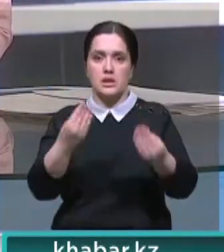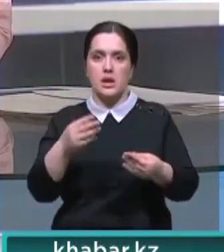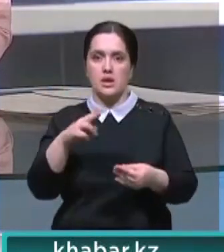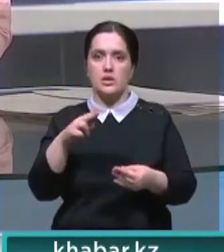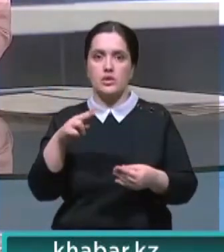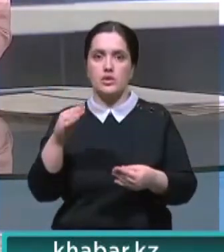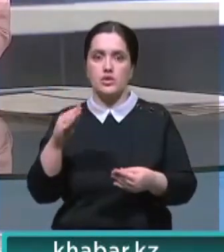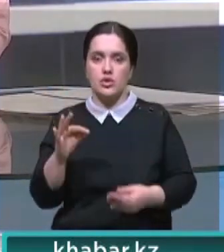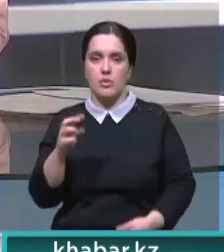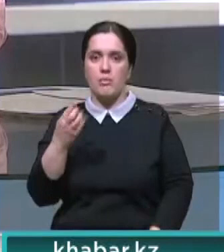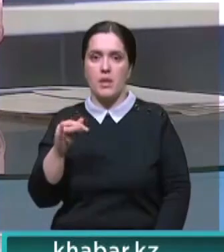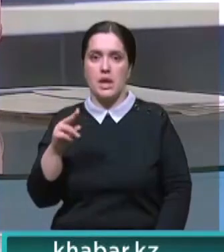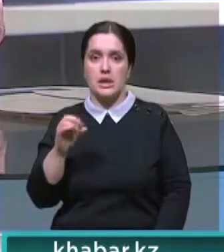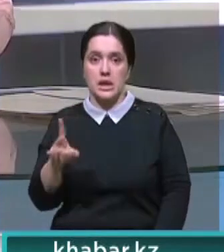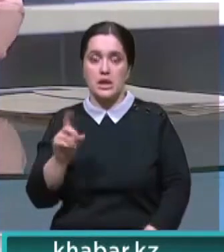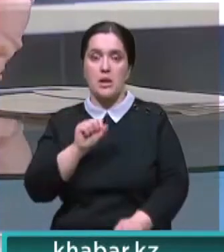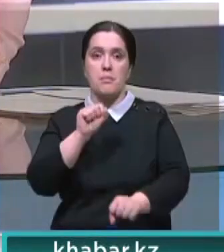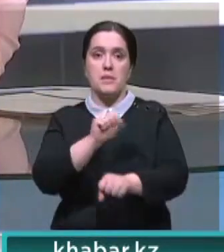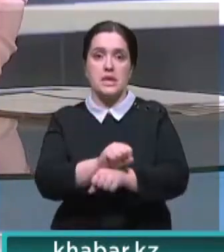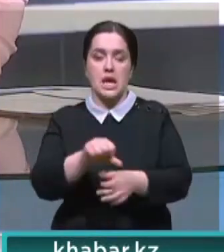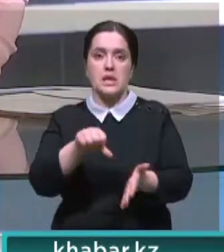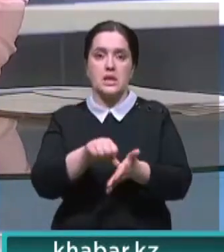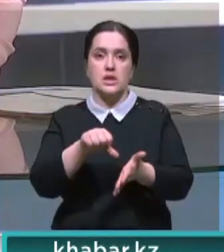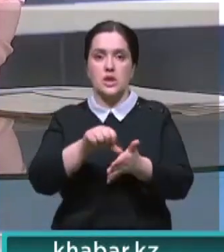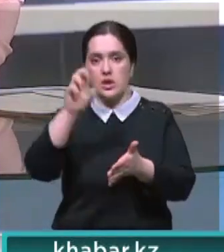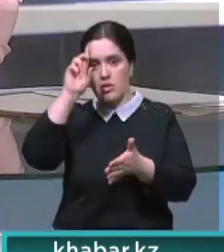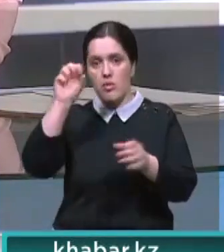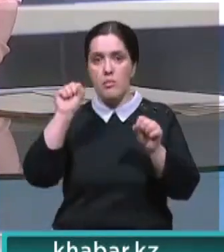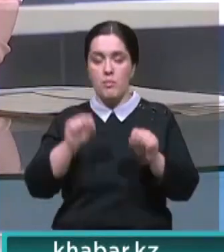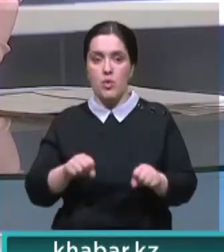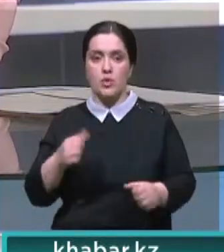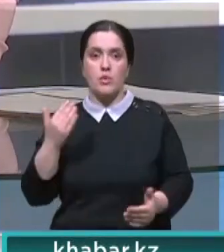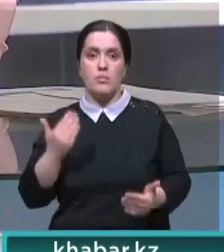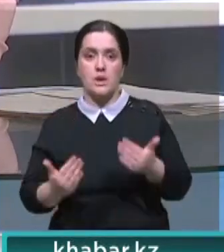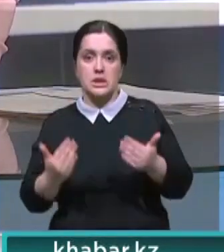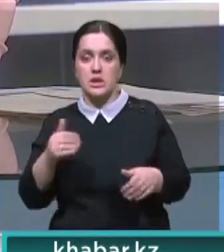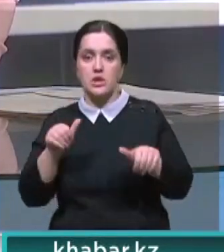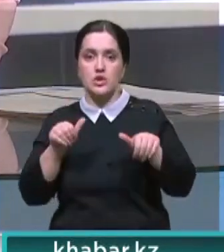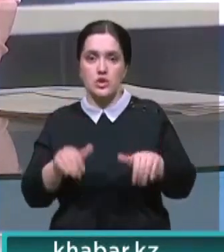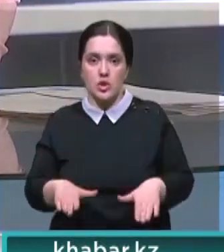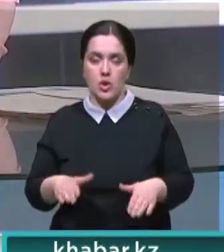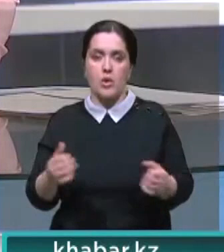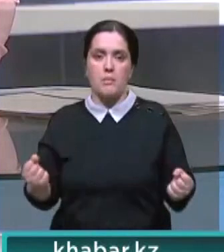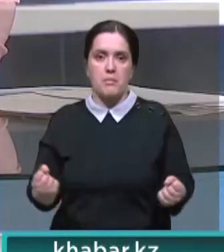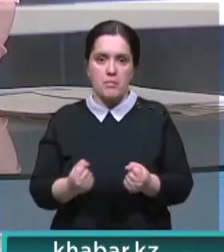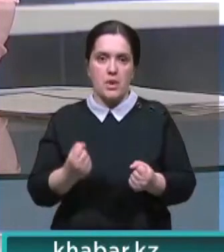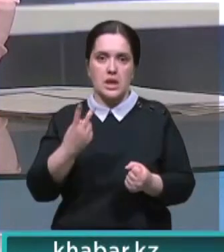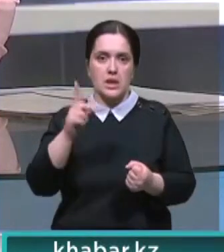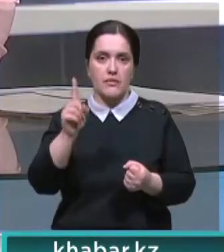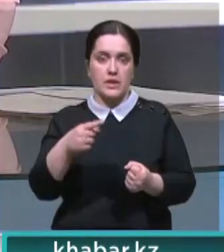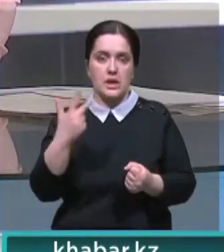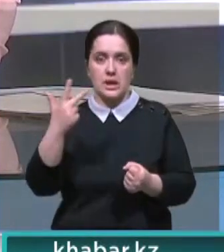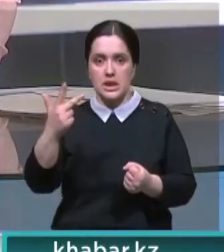соответствующее распоряжение дал Джо Байден. К слову, приостановление членства государства возможно только при условии, что